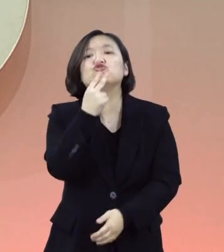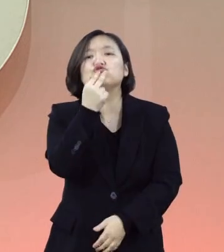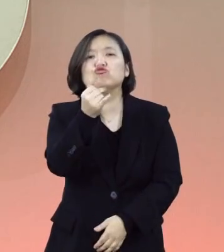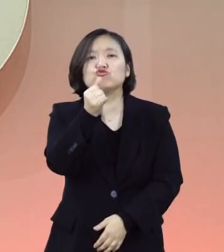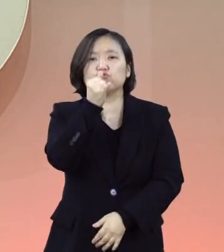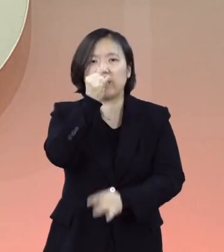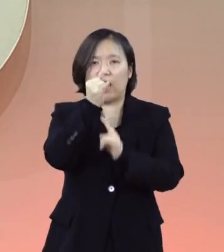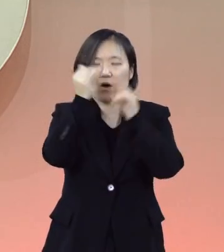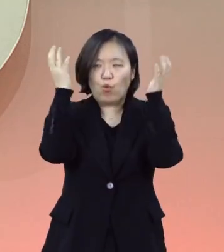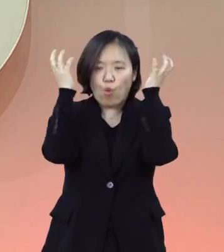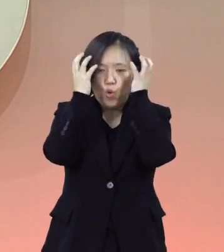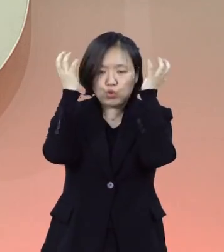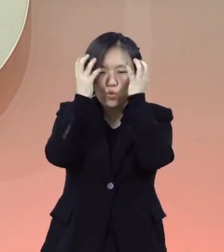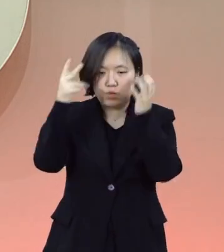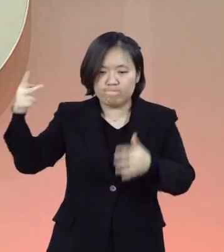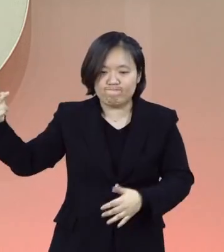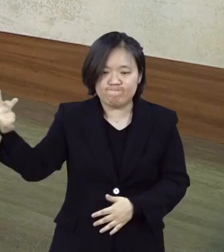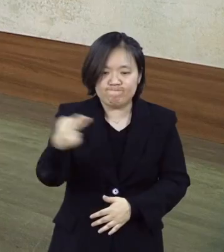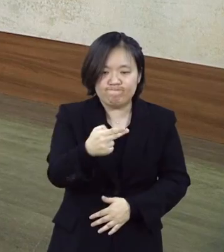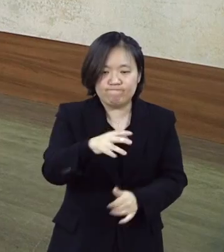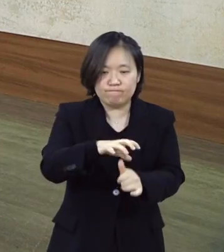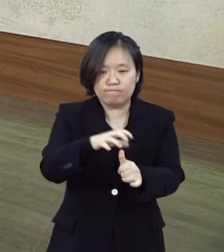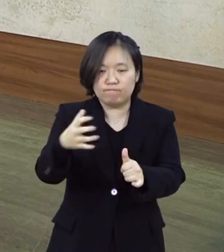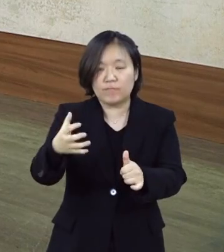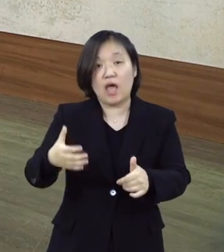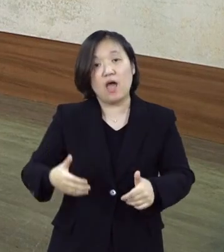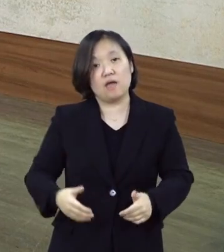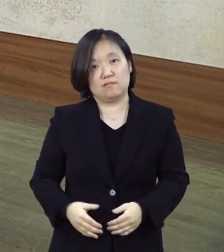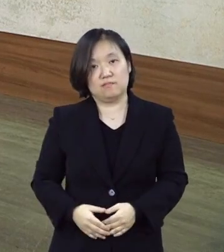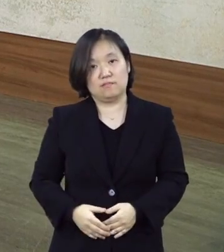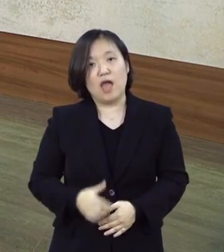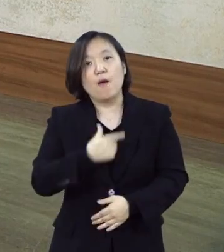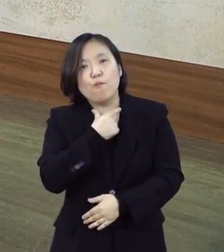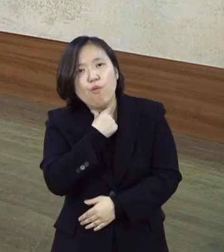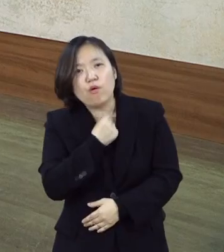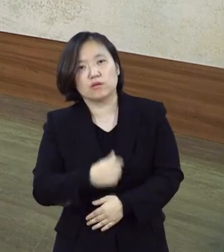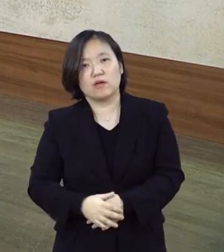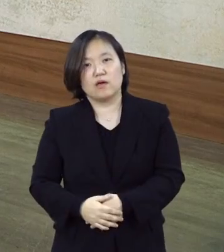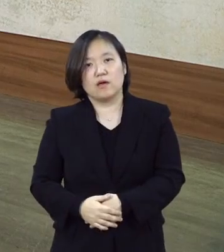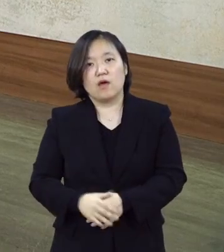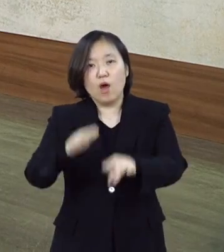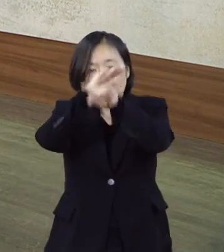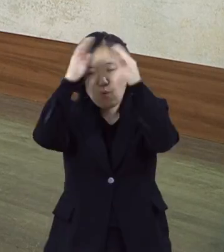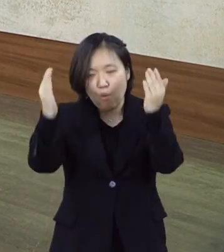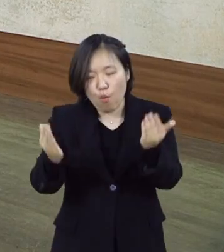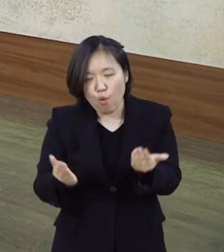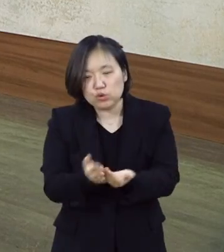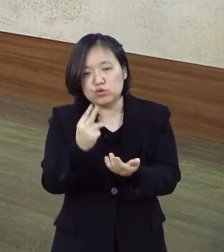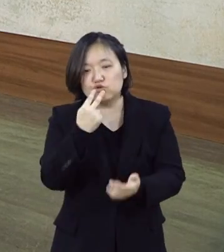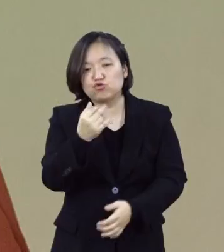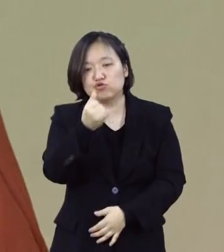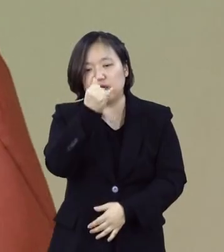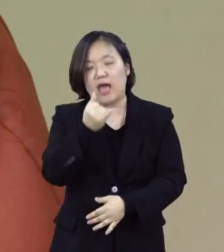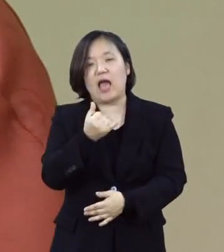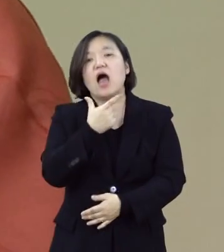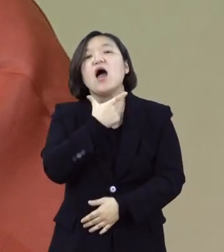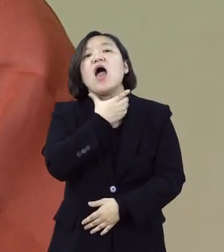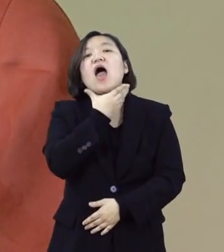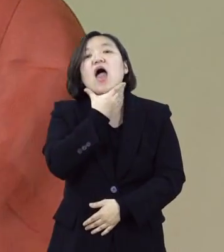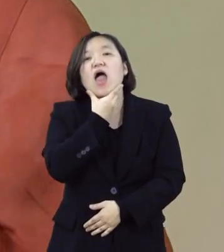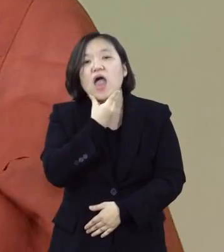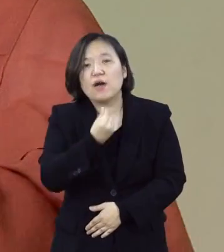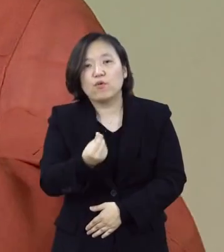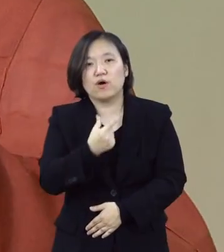벗어나기를 바라는 원력, 모든 중생이 행복하기를 바라는 원력,